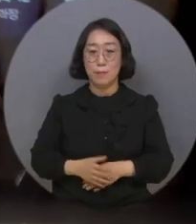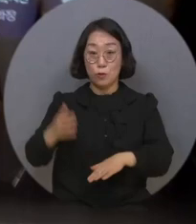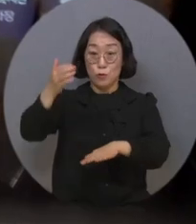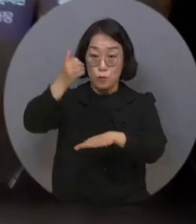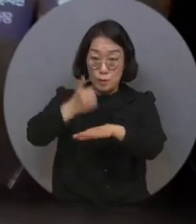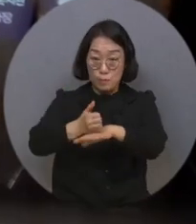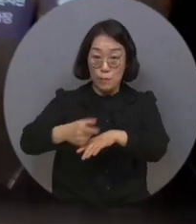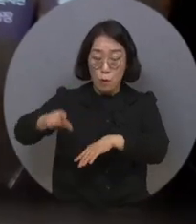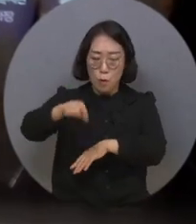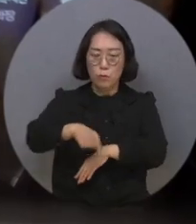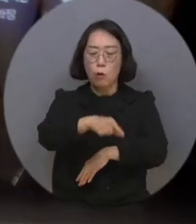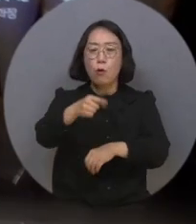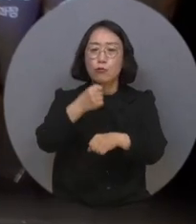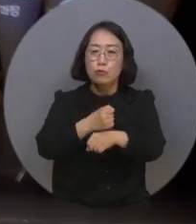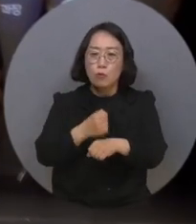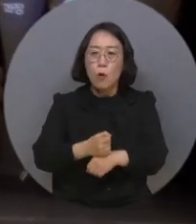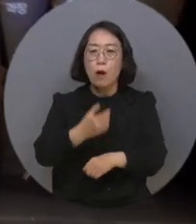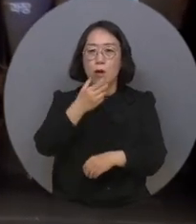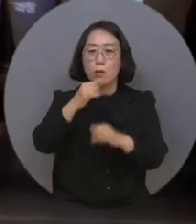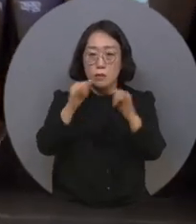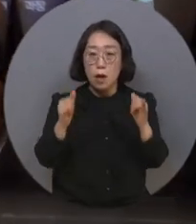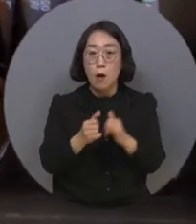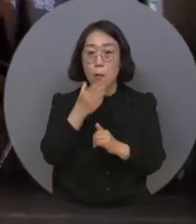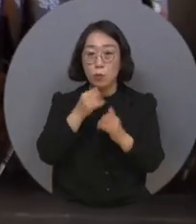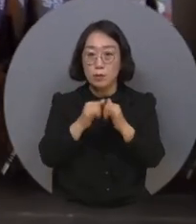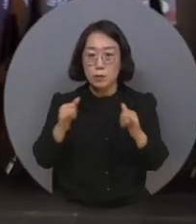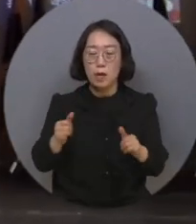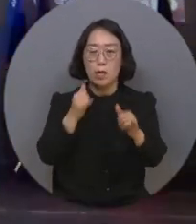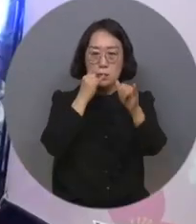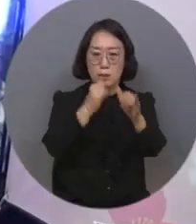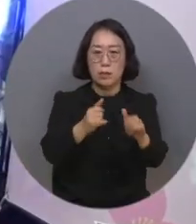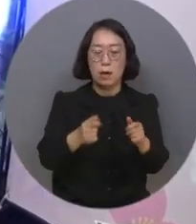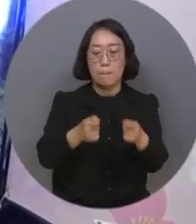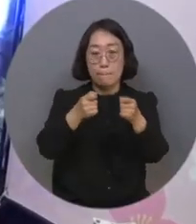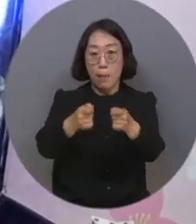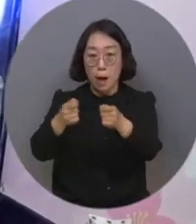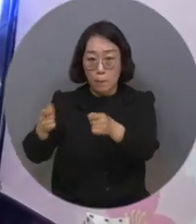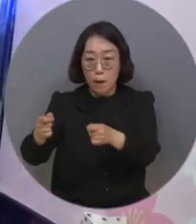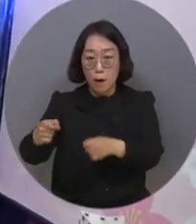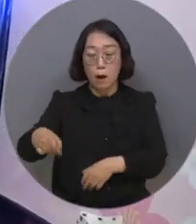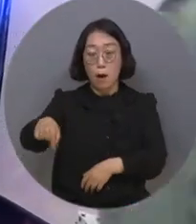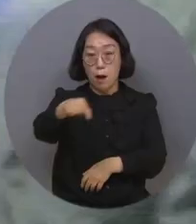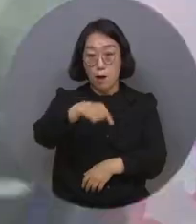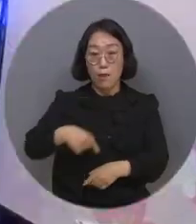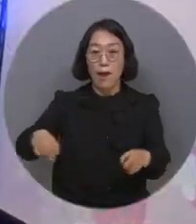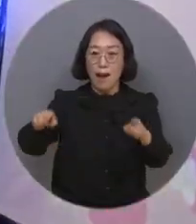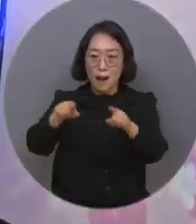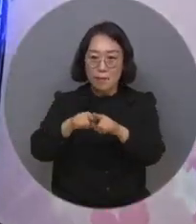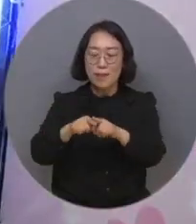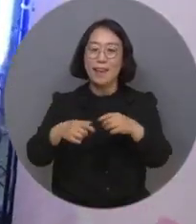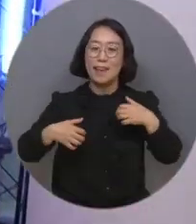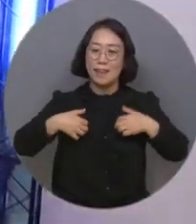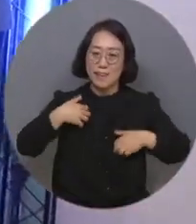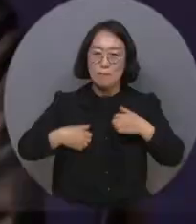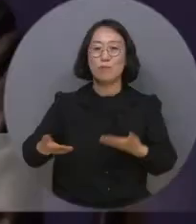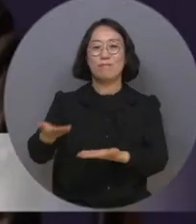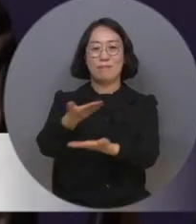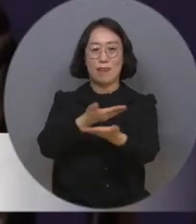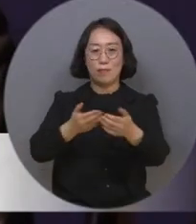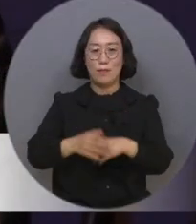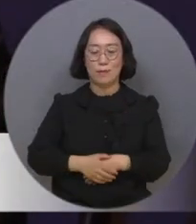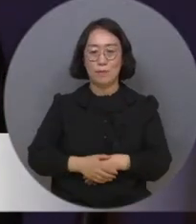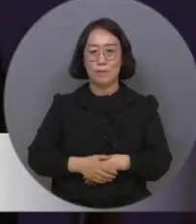이어 현장에서 수고하고 애쓰는 복지사를 위한 시상식을 진행해 동료 복지사들과 함께 수상의 기쁨을 나누었습니다.